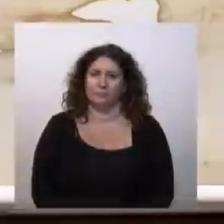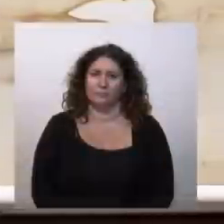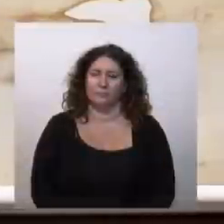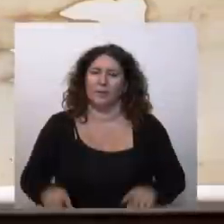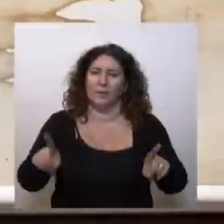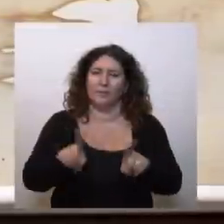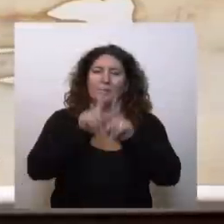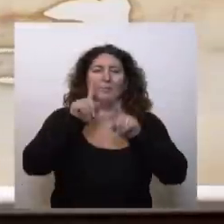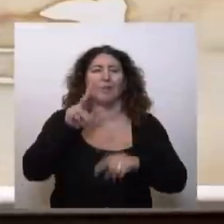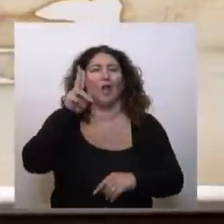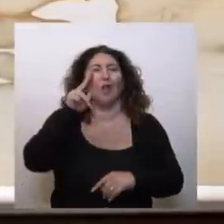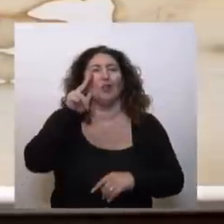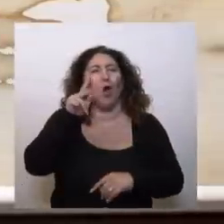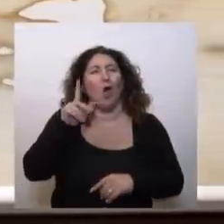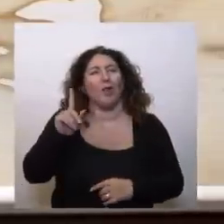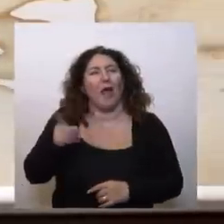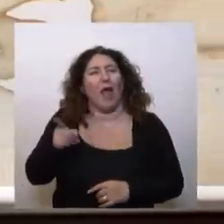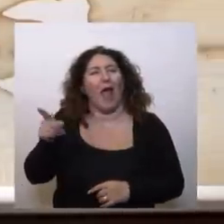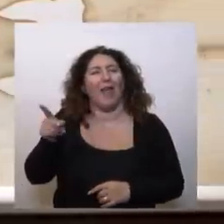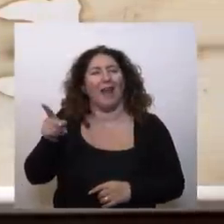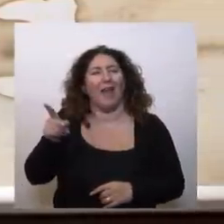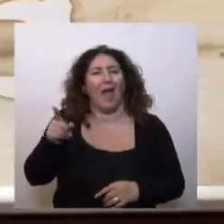Ora una giovane